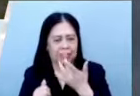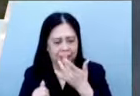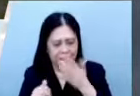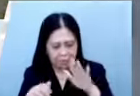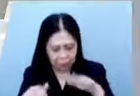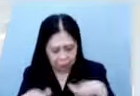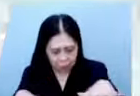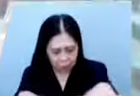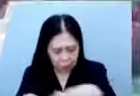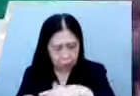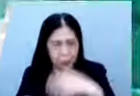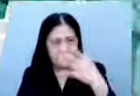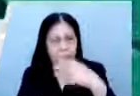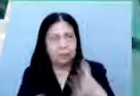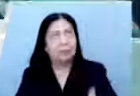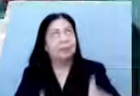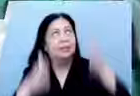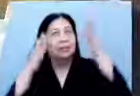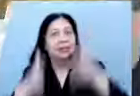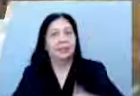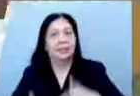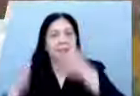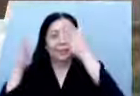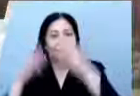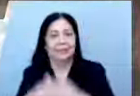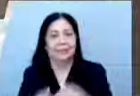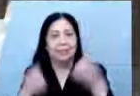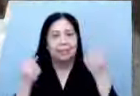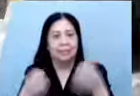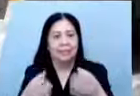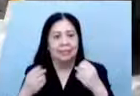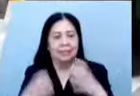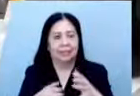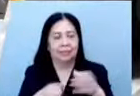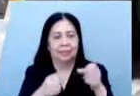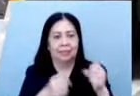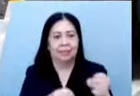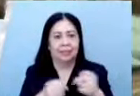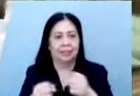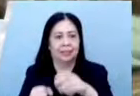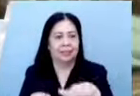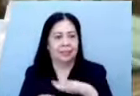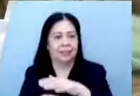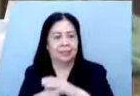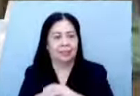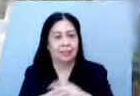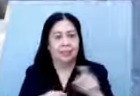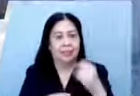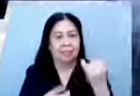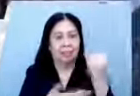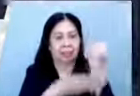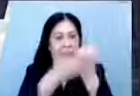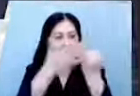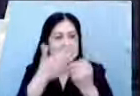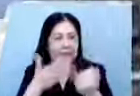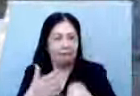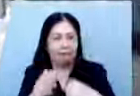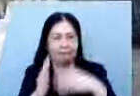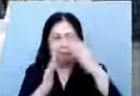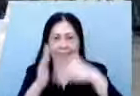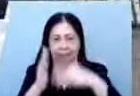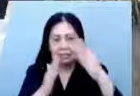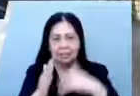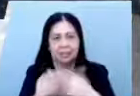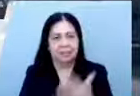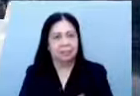nilang gusali. Kabi-kabila ang street arts dito na gawa ng mga artist ng lungsod. Maunlad pero